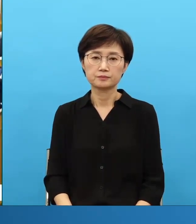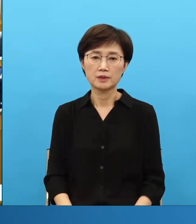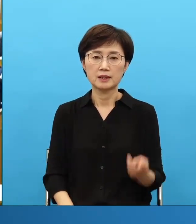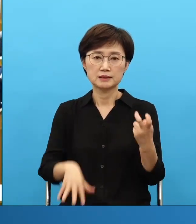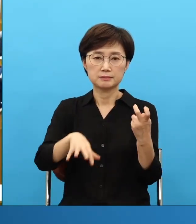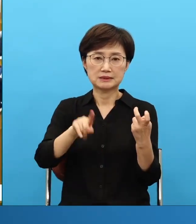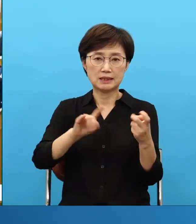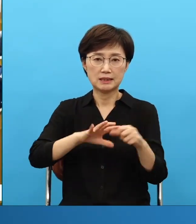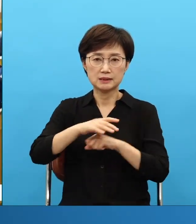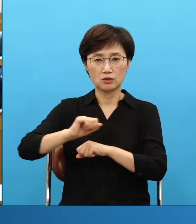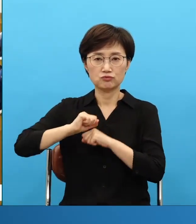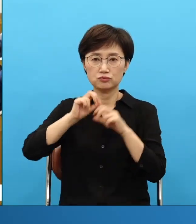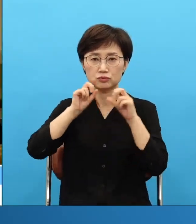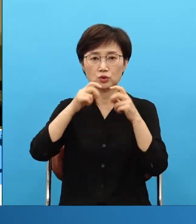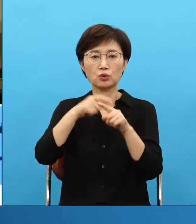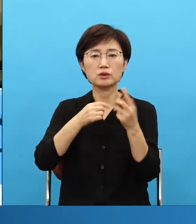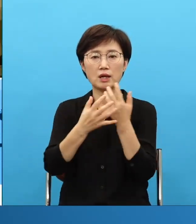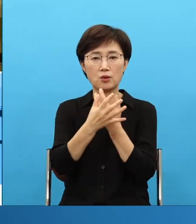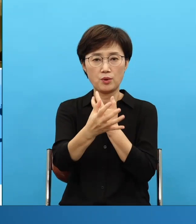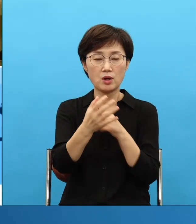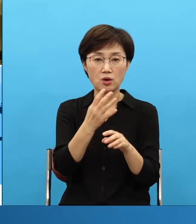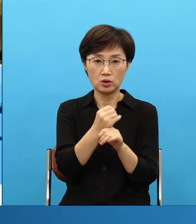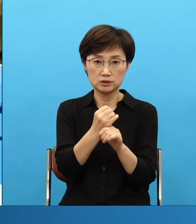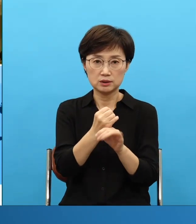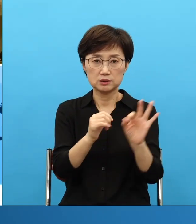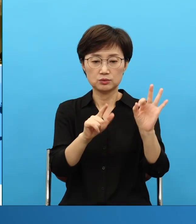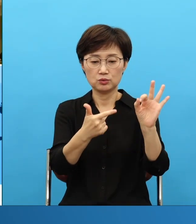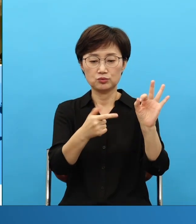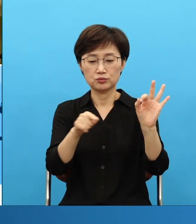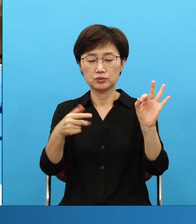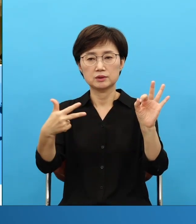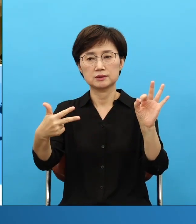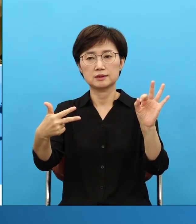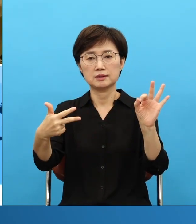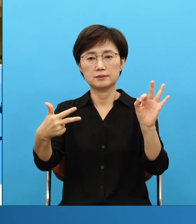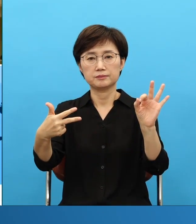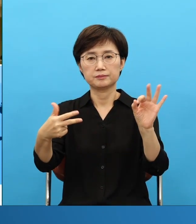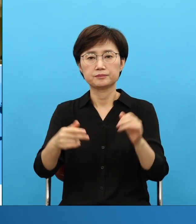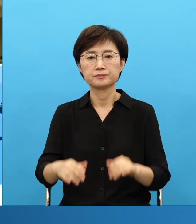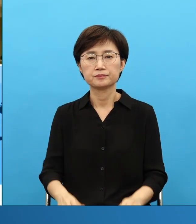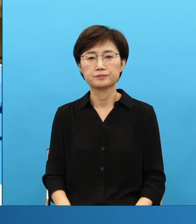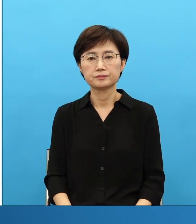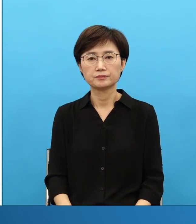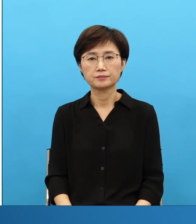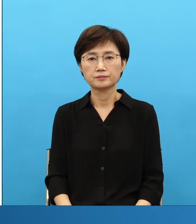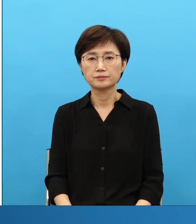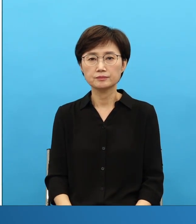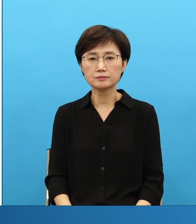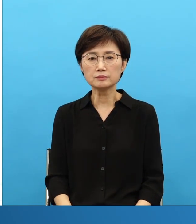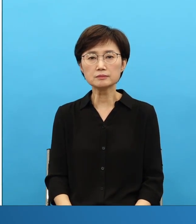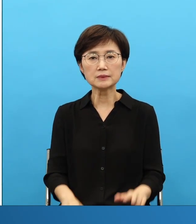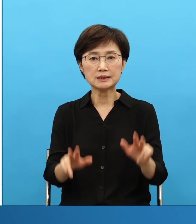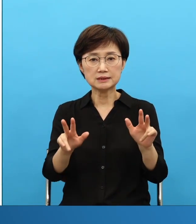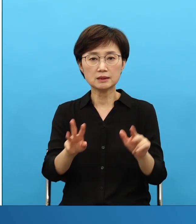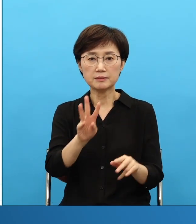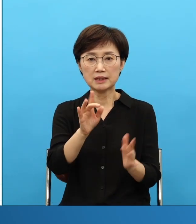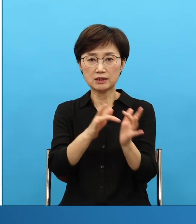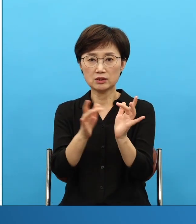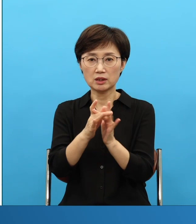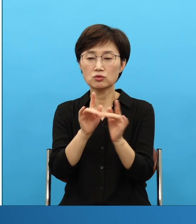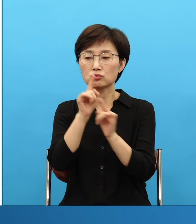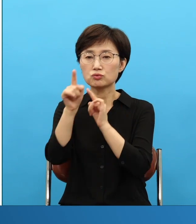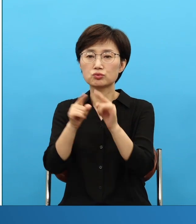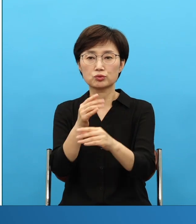제20차 세계 군 선교대회가 오는 10월 6일부터 이틀간 임마누엘 교회에서 열립니다. 현재